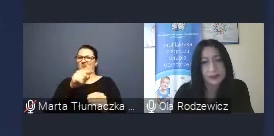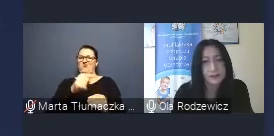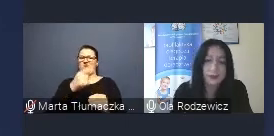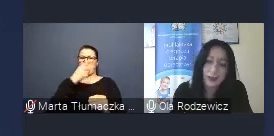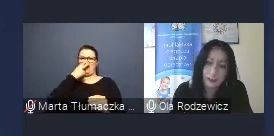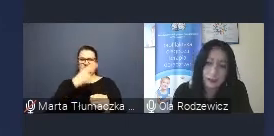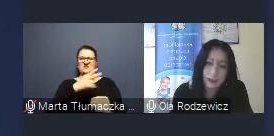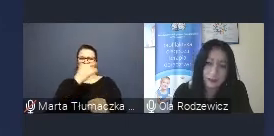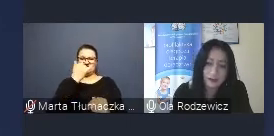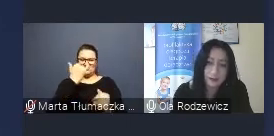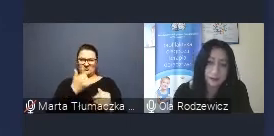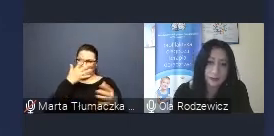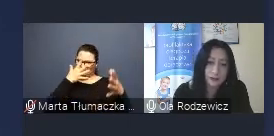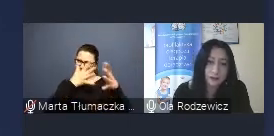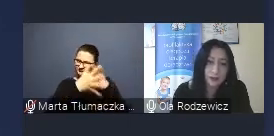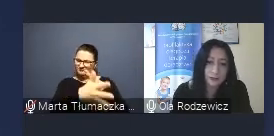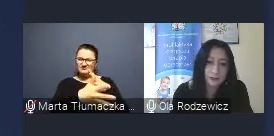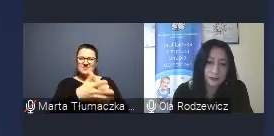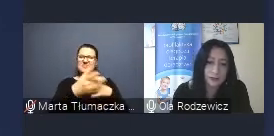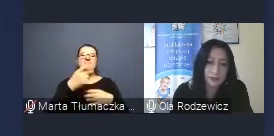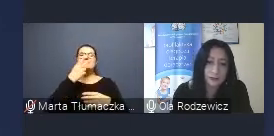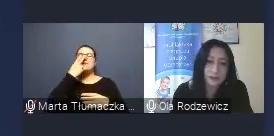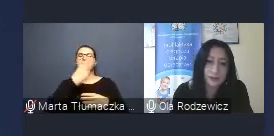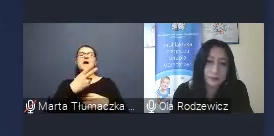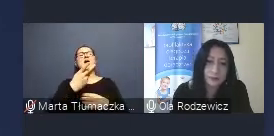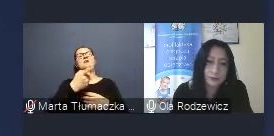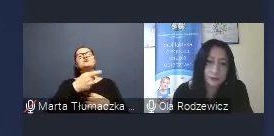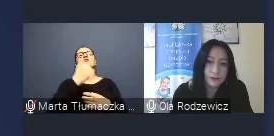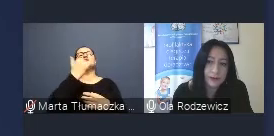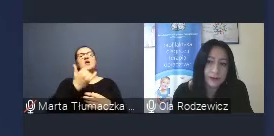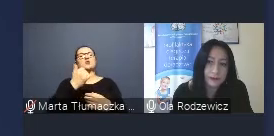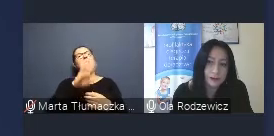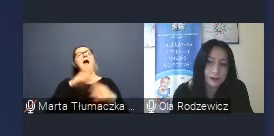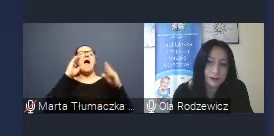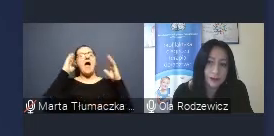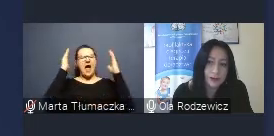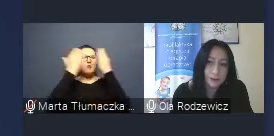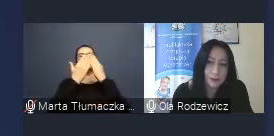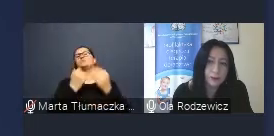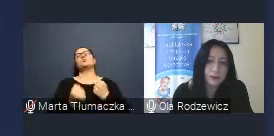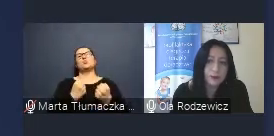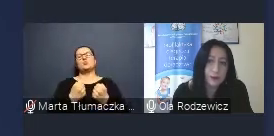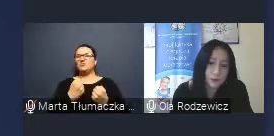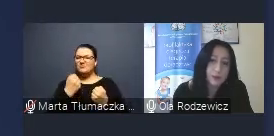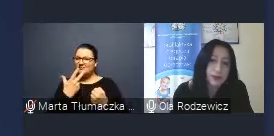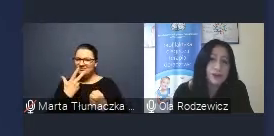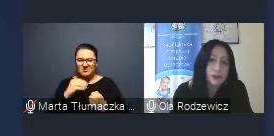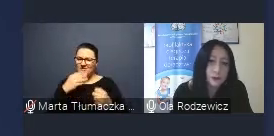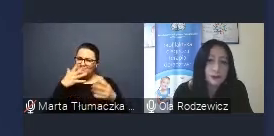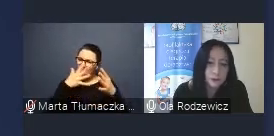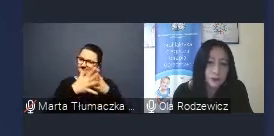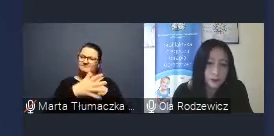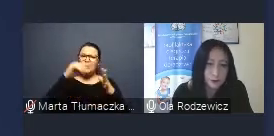Nie patrzmy na dziecko jako na dziecko z autyzmem, tylko w taki sposób, jakby